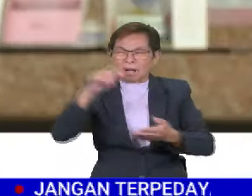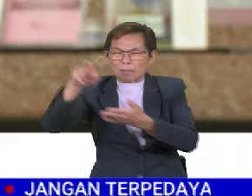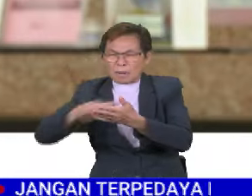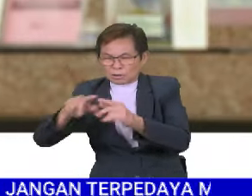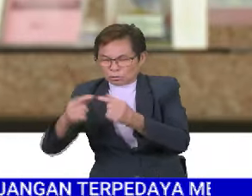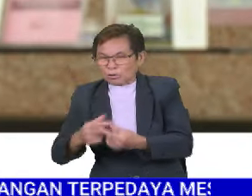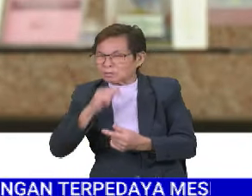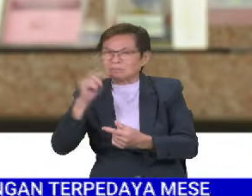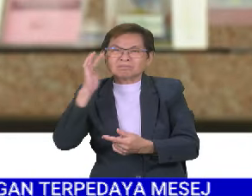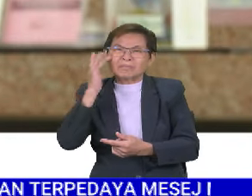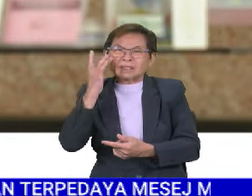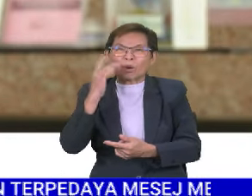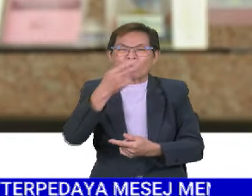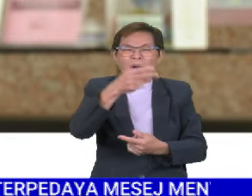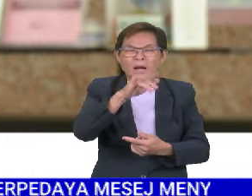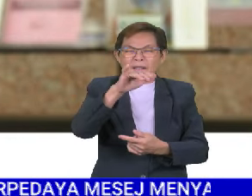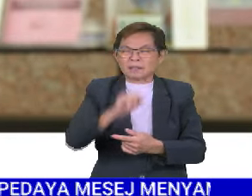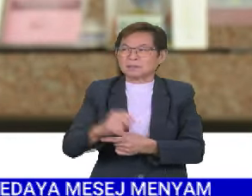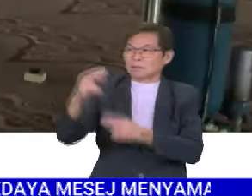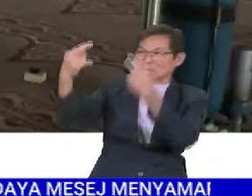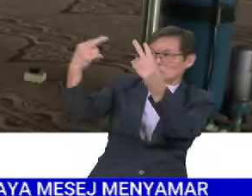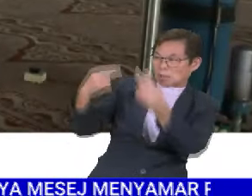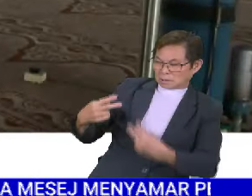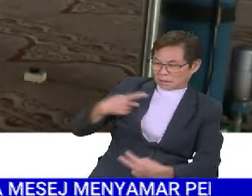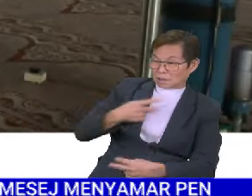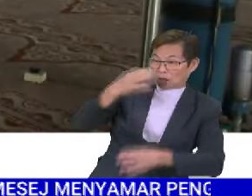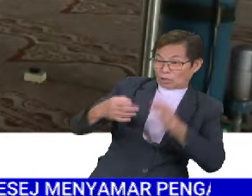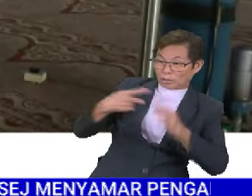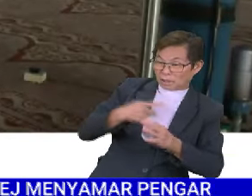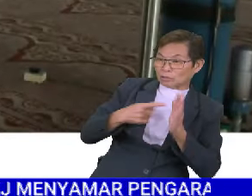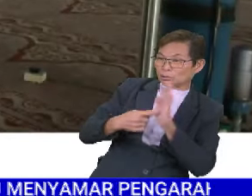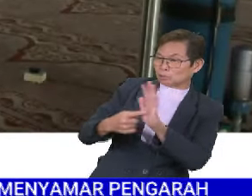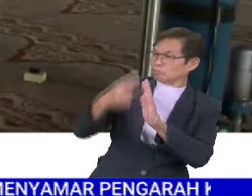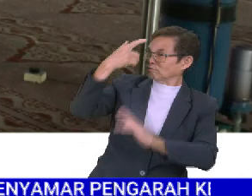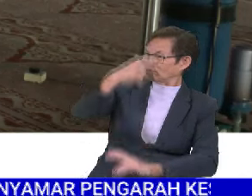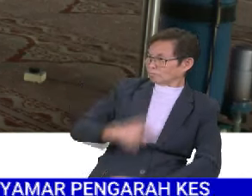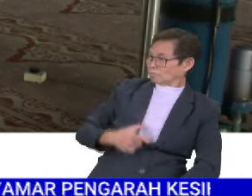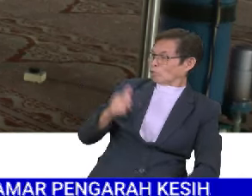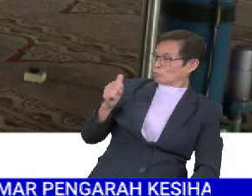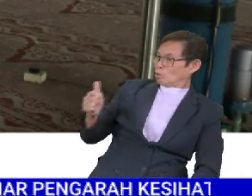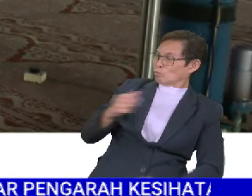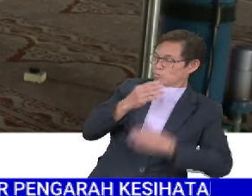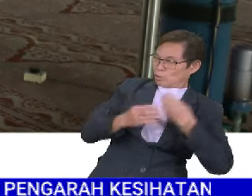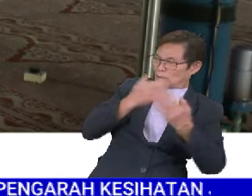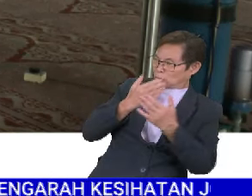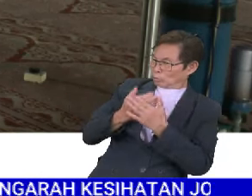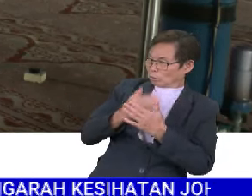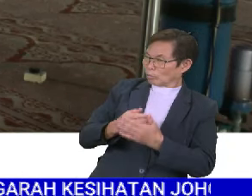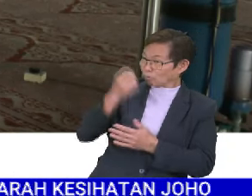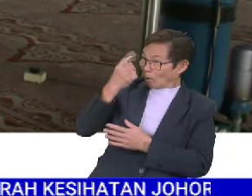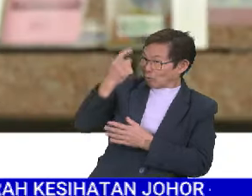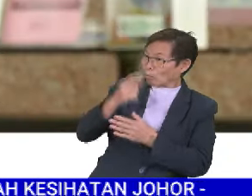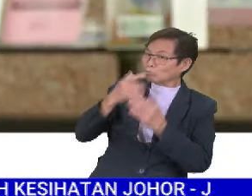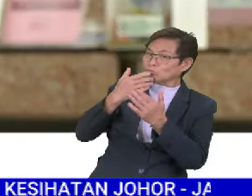tahu hadis, mereka baca kita. So kalau kita mempamerkan satu akhlak yang baik, berbahasa yang baik, kesopanan